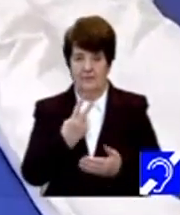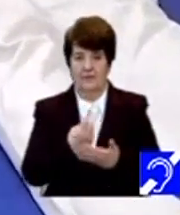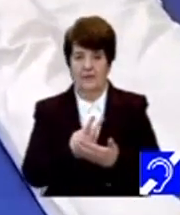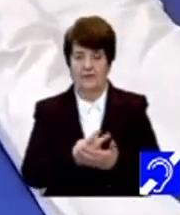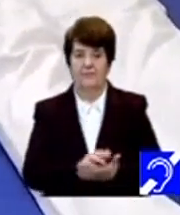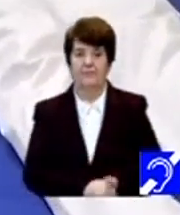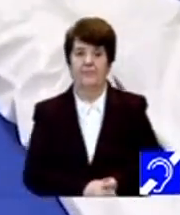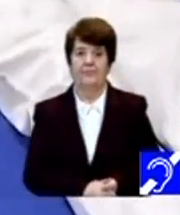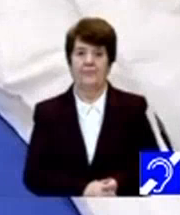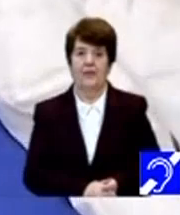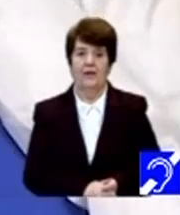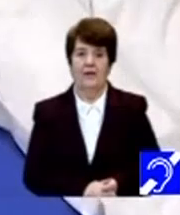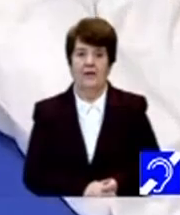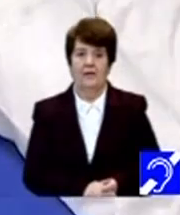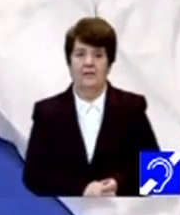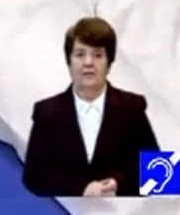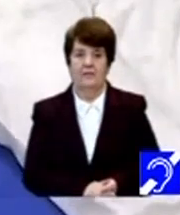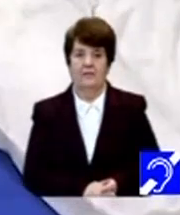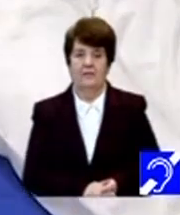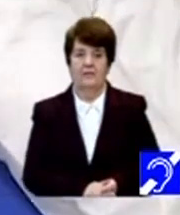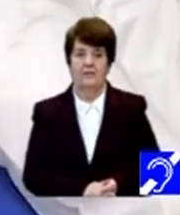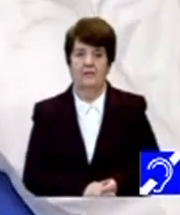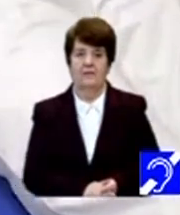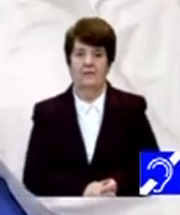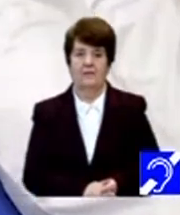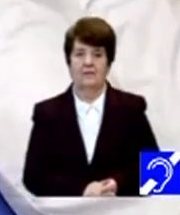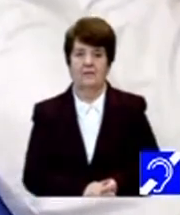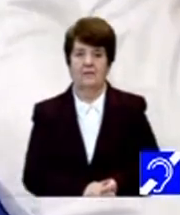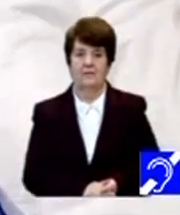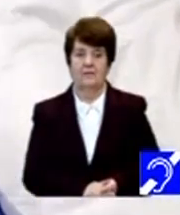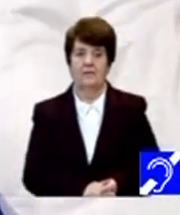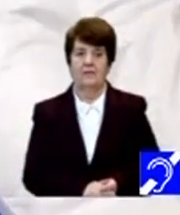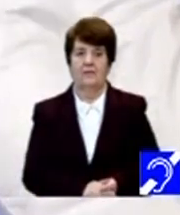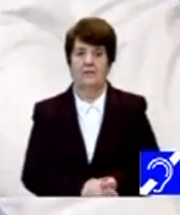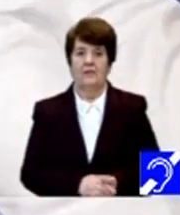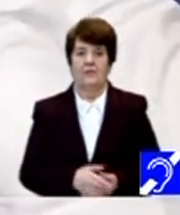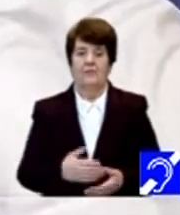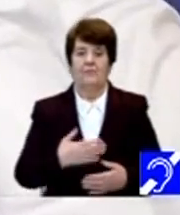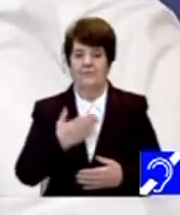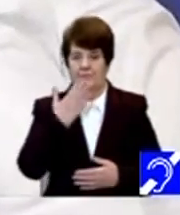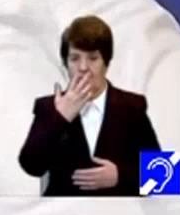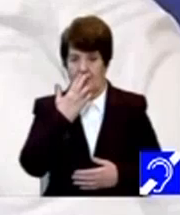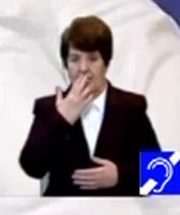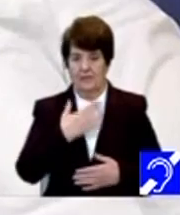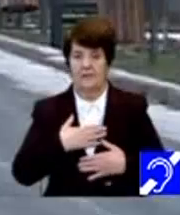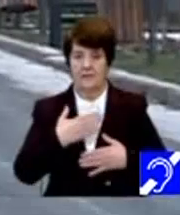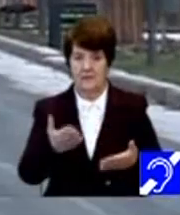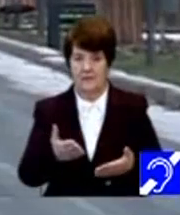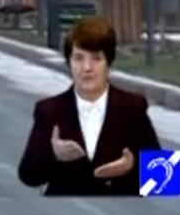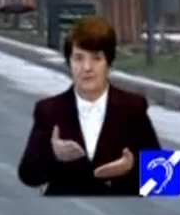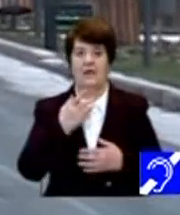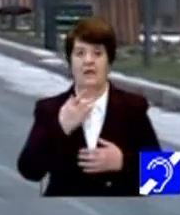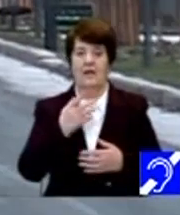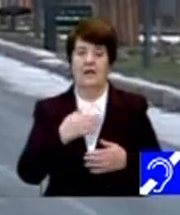mâinile, da, sus sau facem extensie. 1, 2, 3, facem inspir pe nas, la